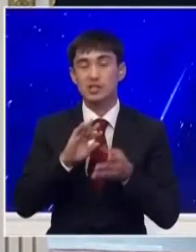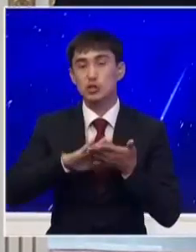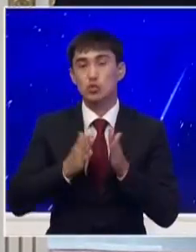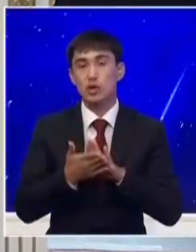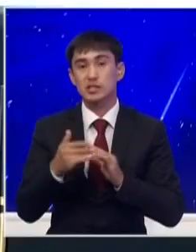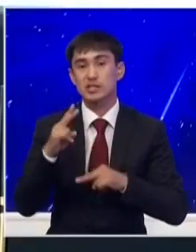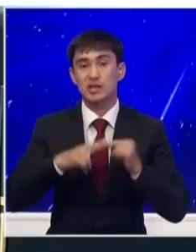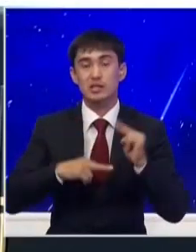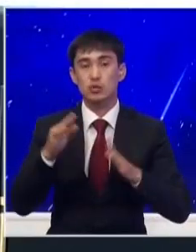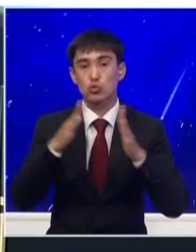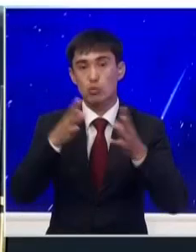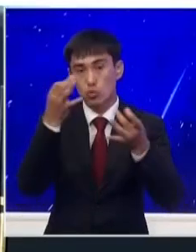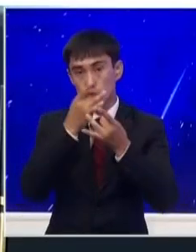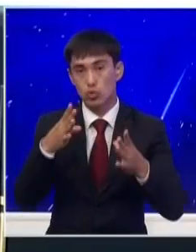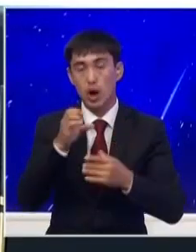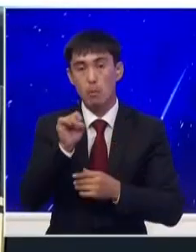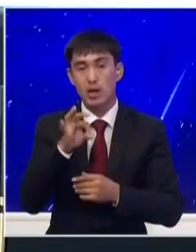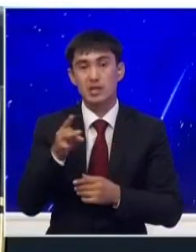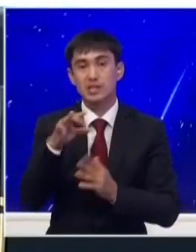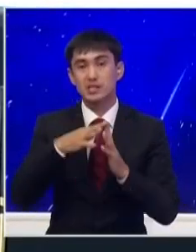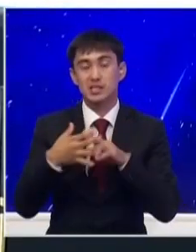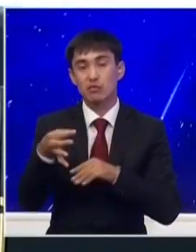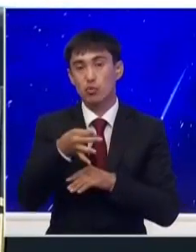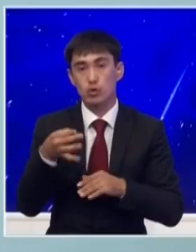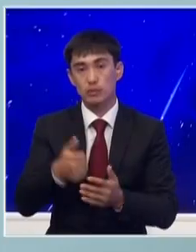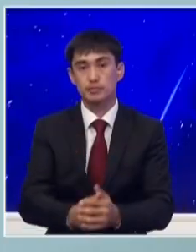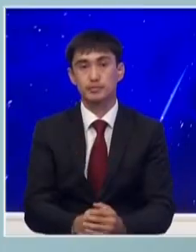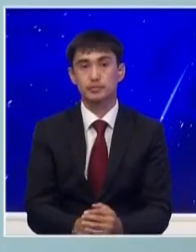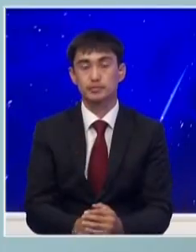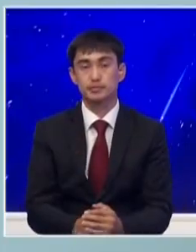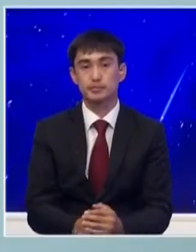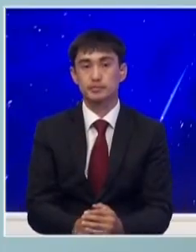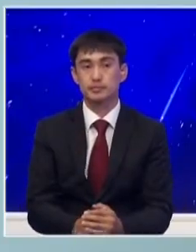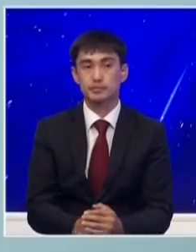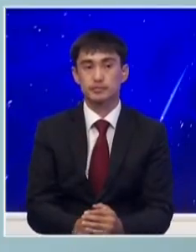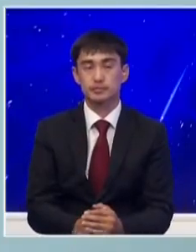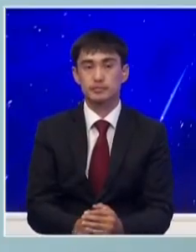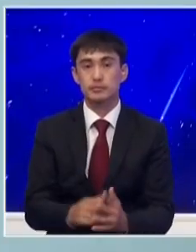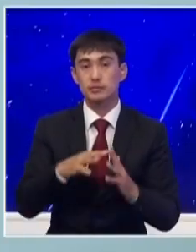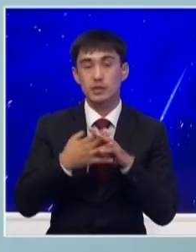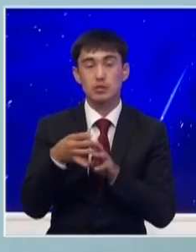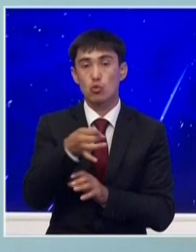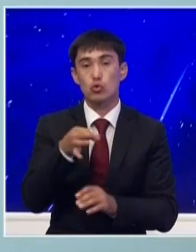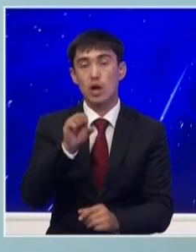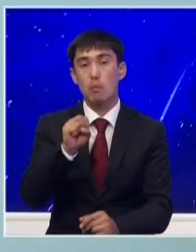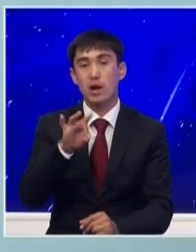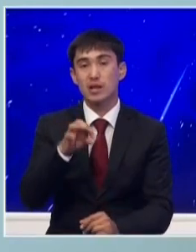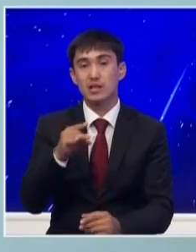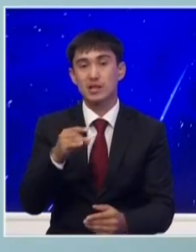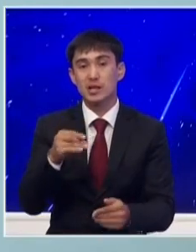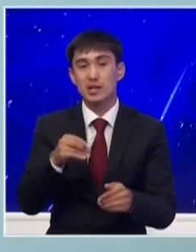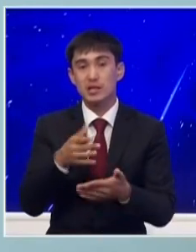ситуацию со строительством Дома культуры Амангельдинского сельского округа. В сельском округе Амангельды негде